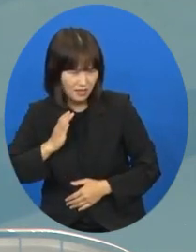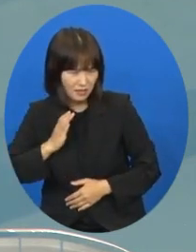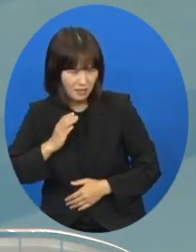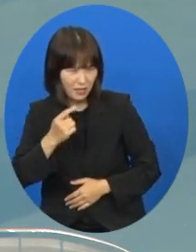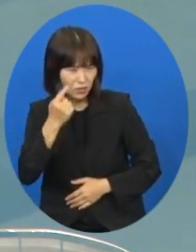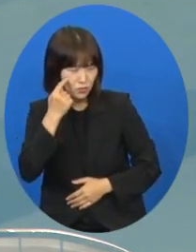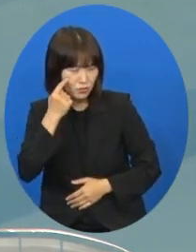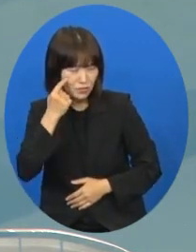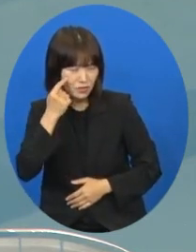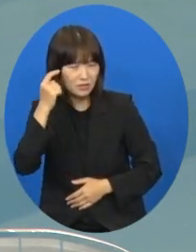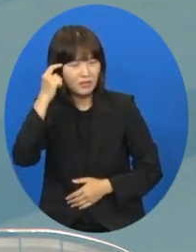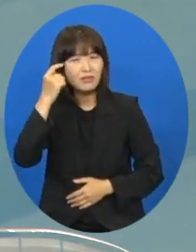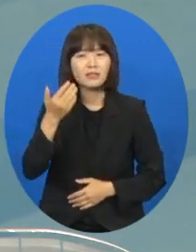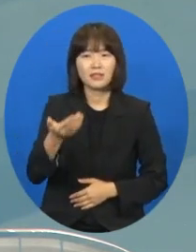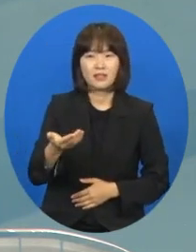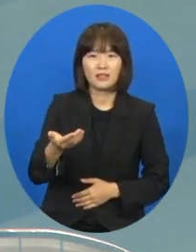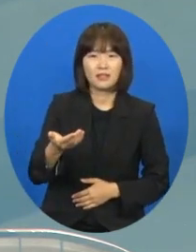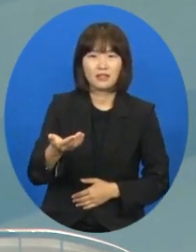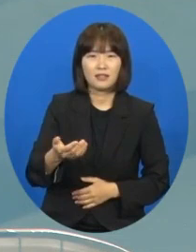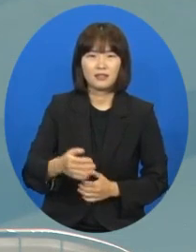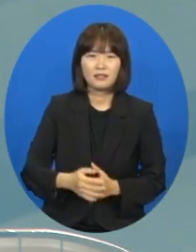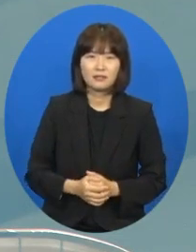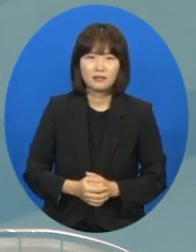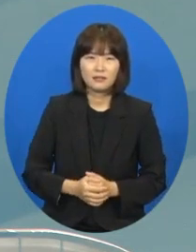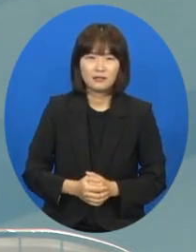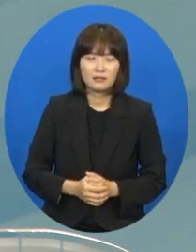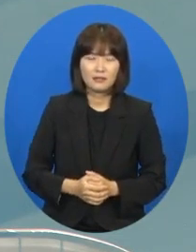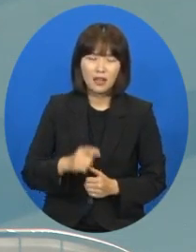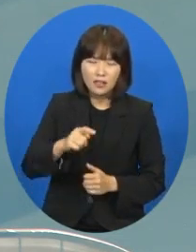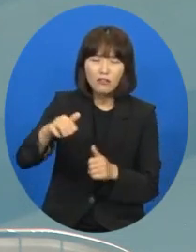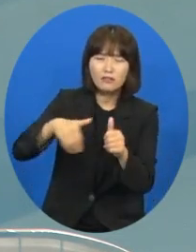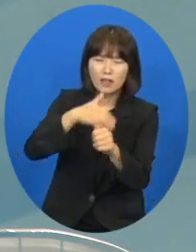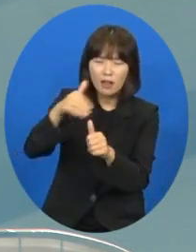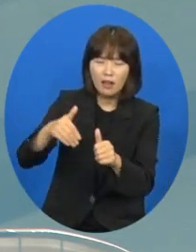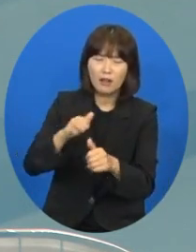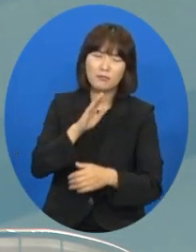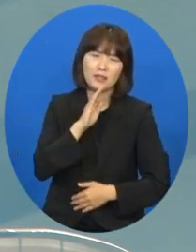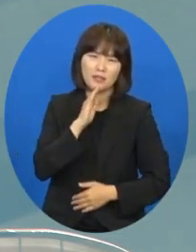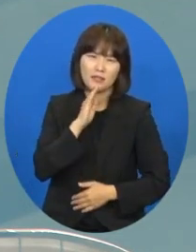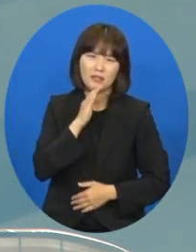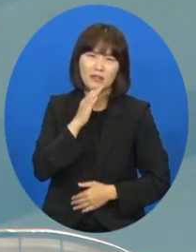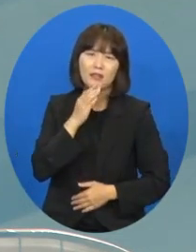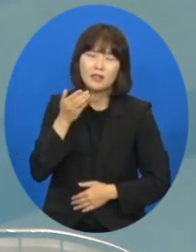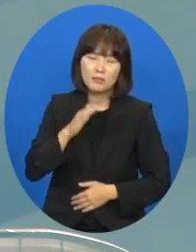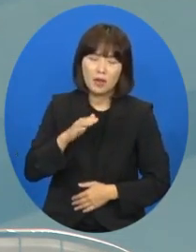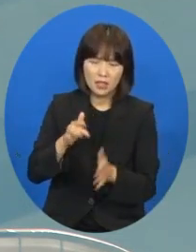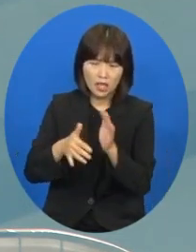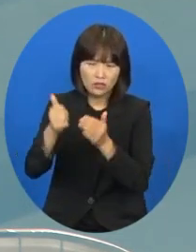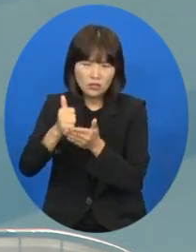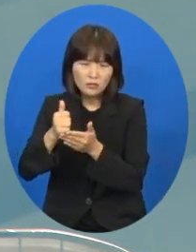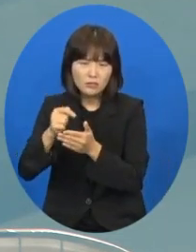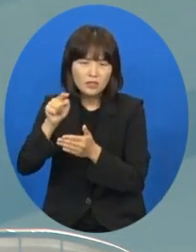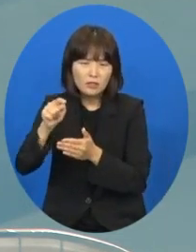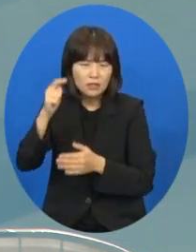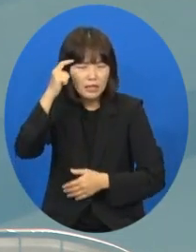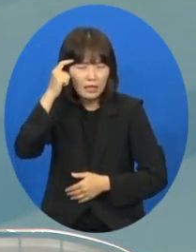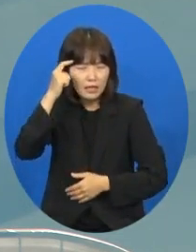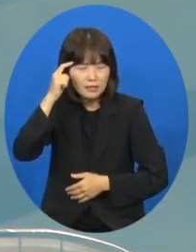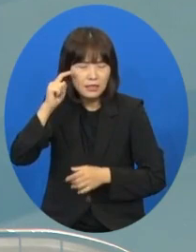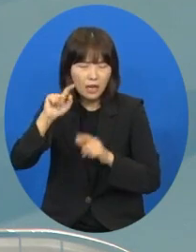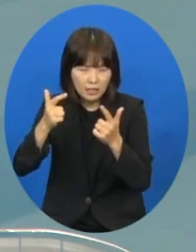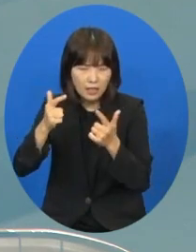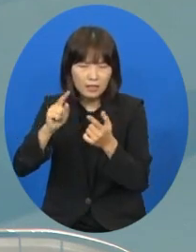그랬을까요? 충분히 그럴 만한 상황이죠. 그렇지만 저는 그렇게 하지 않았을 거라고 확신합니다.